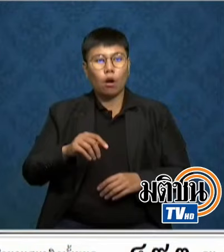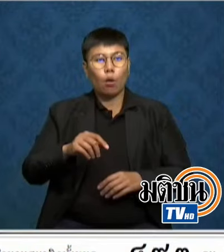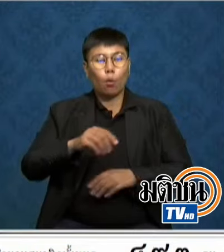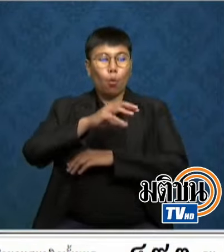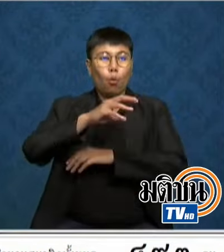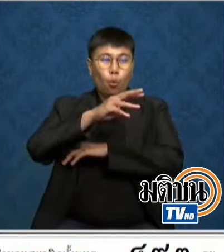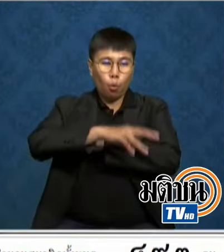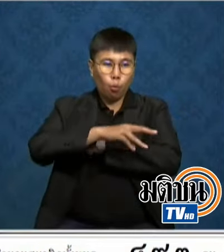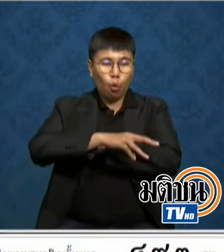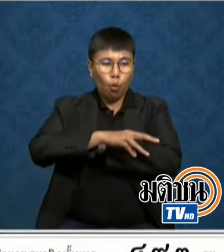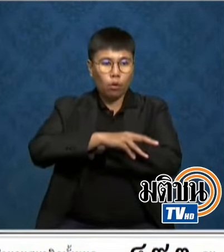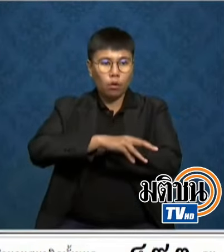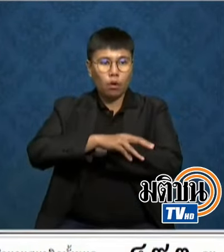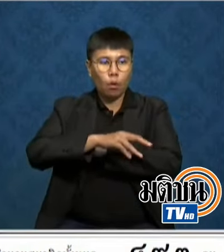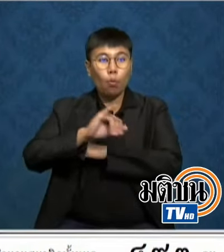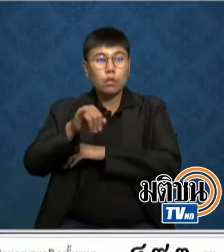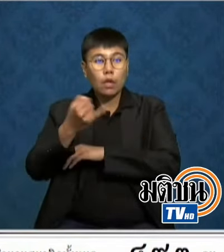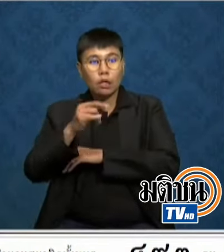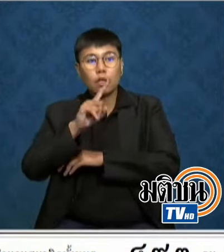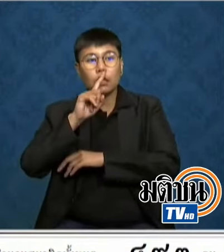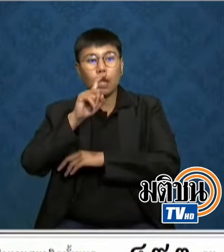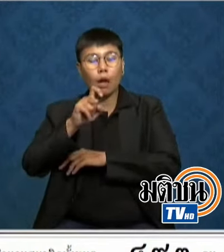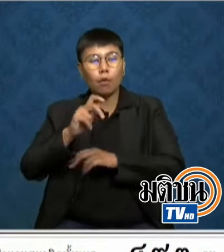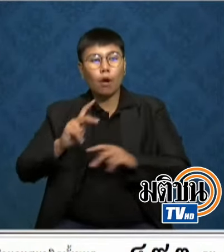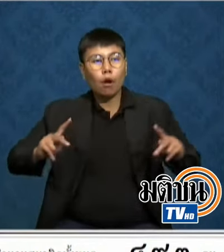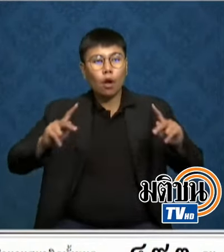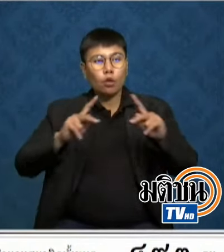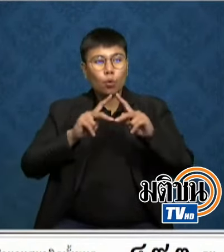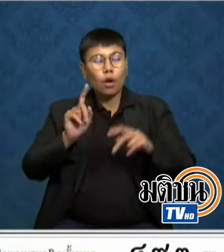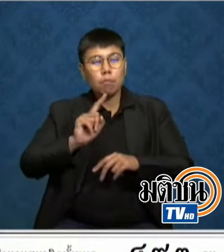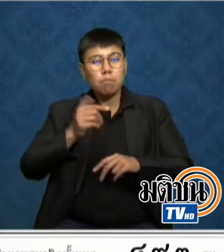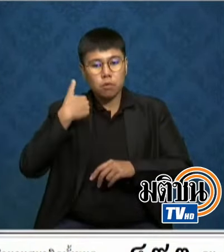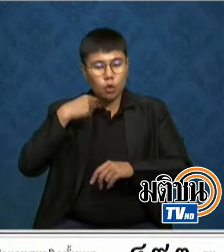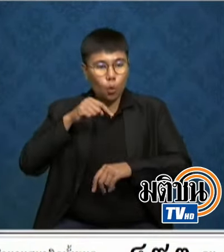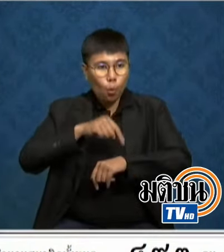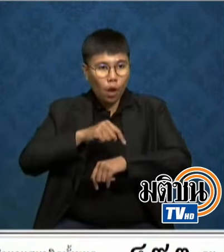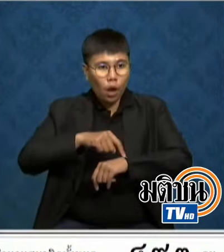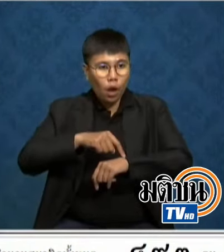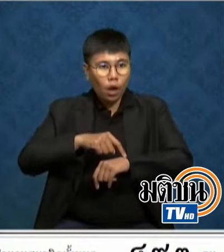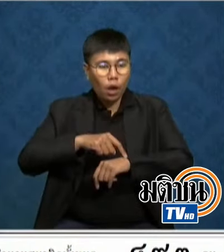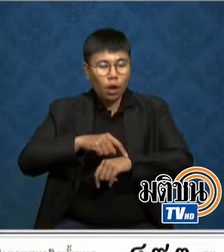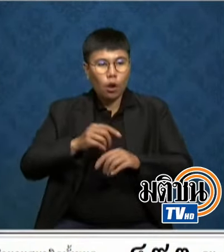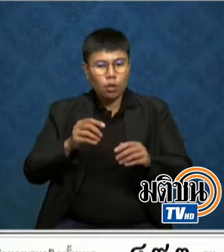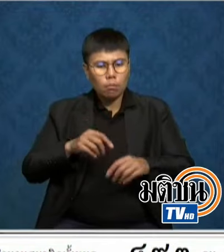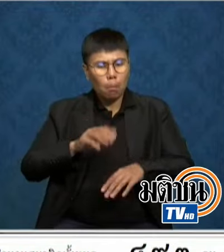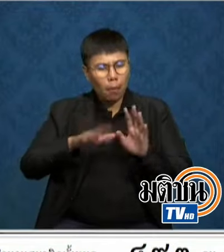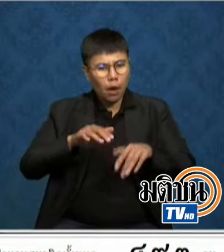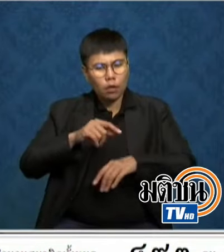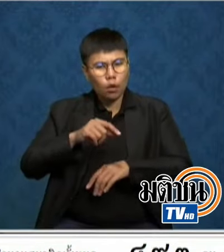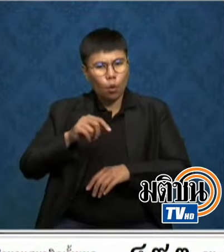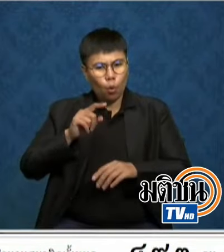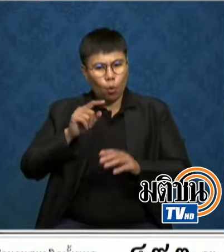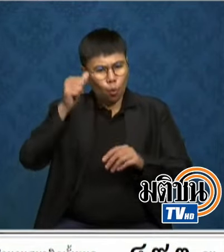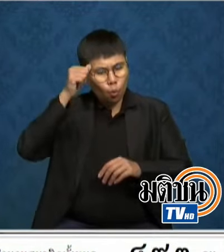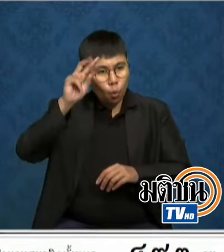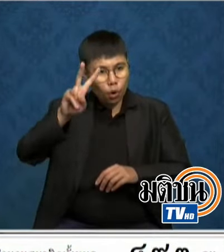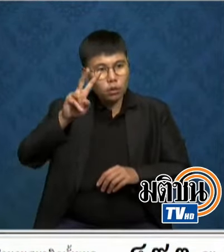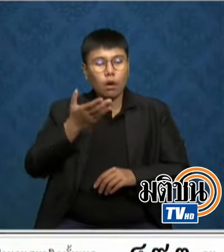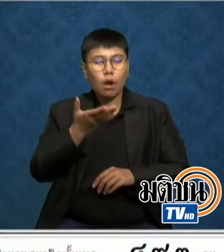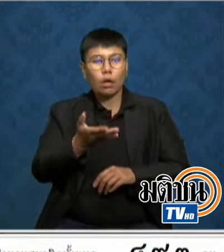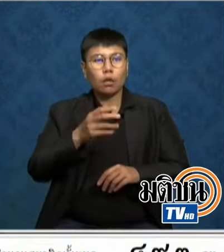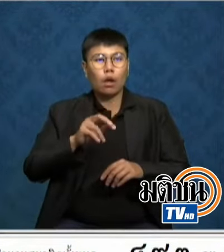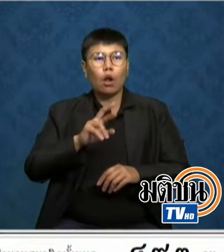18:25 นของวันจันทร์นะครับว่าจะถามกระทู้กระทรวงใดมีเวลา2วันกว่าๆนะครับ ที่ท่านรัฐมนตรีเนี่ยสาม